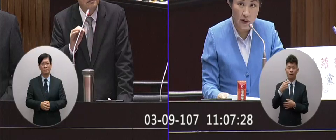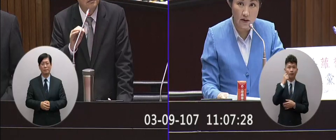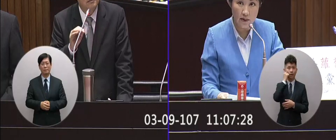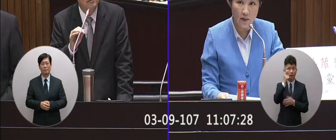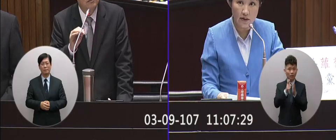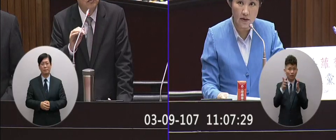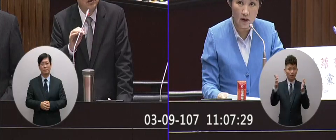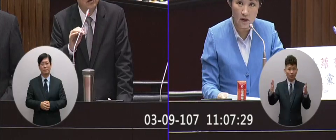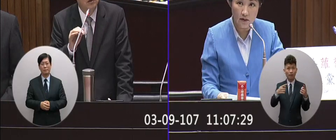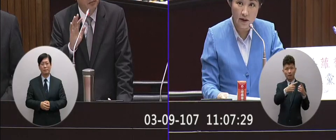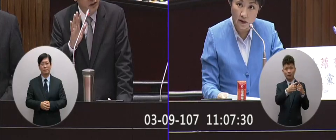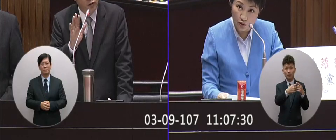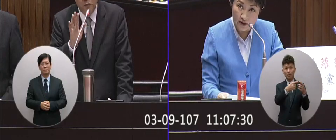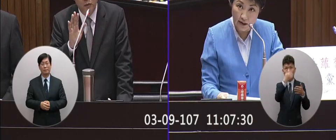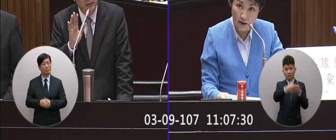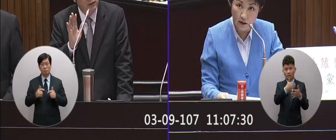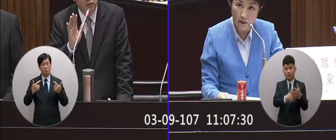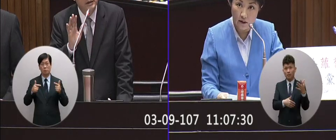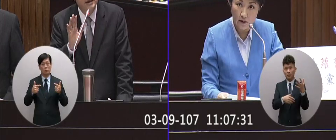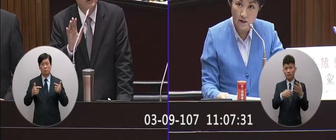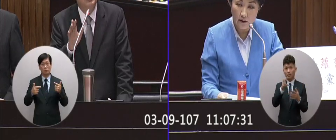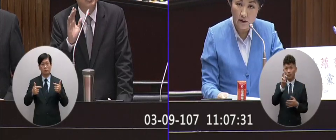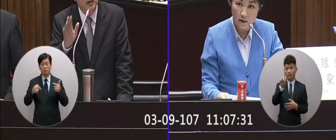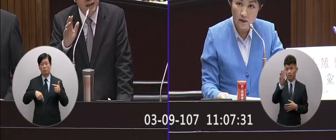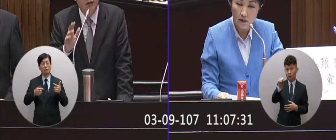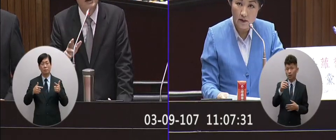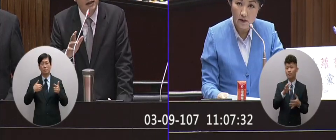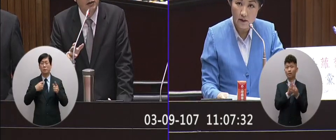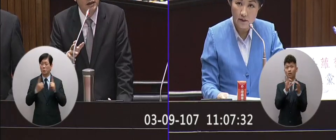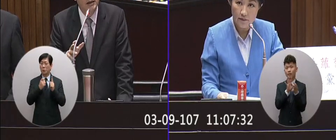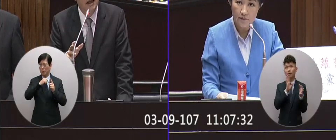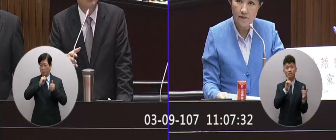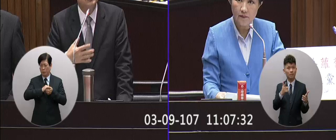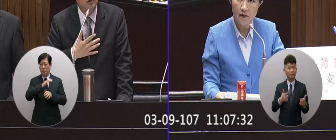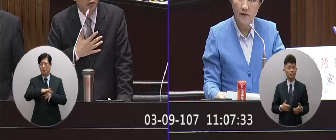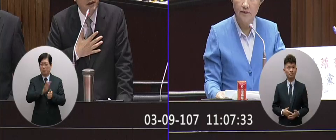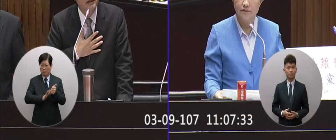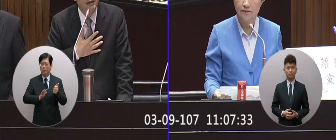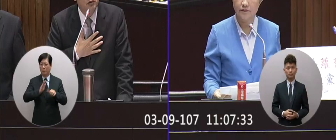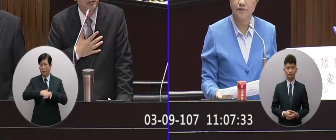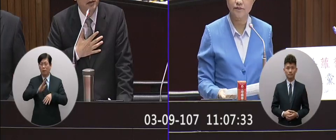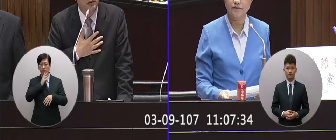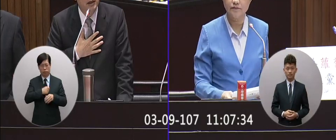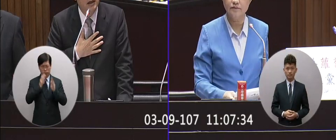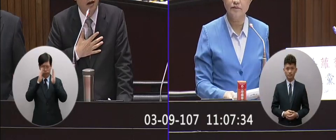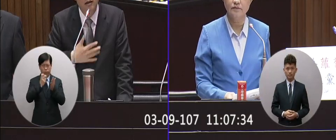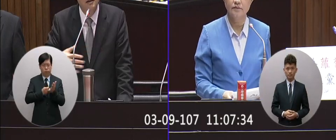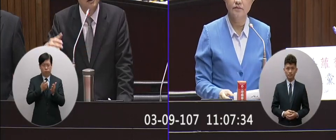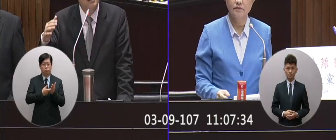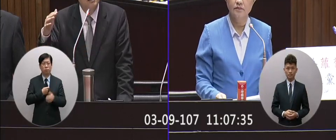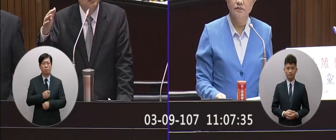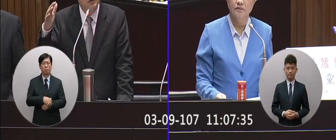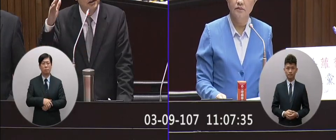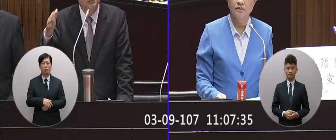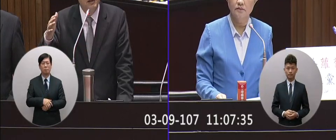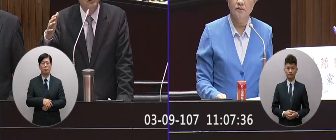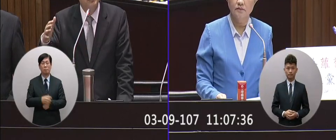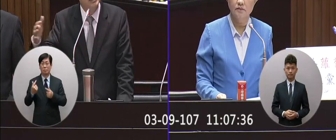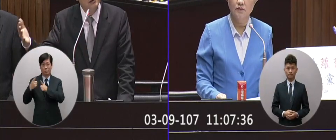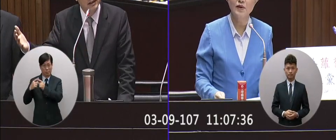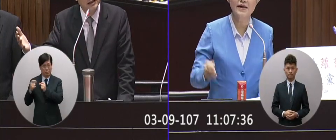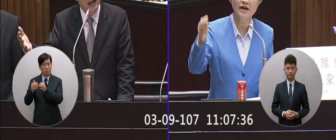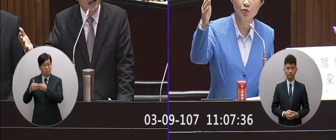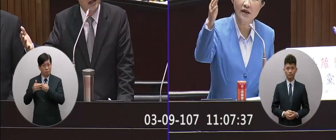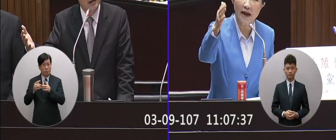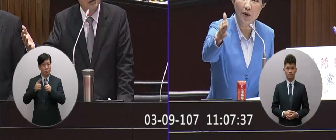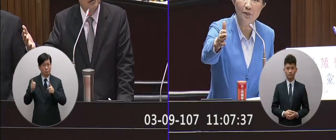掉31万人没关系哈。 没有，我不是这，我是说对台湾一定会有影响。我是说我们要严肃面对哈。我说日本